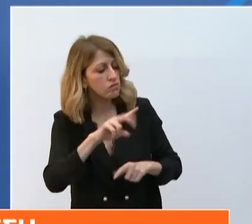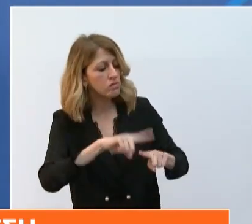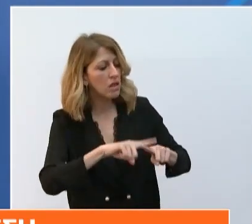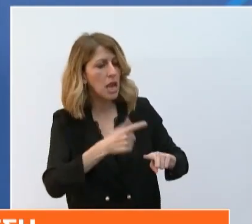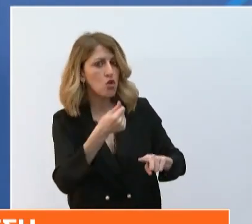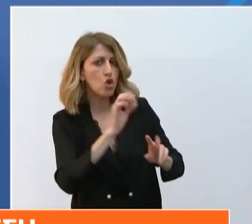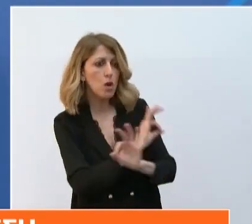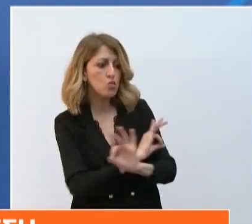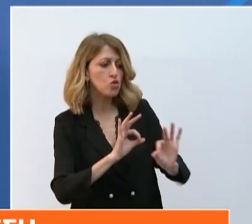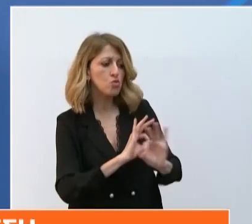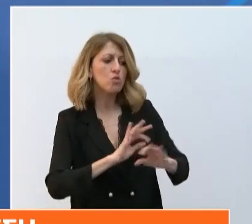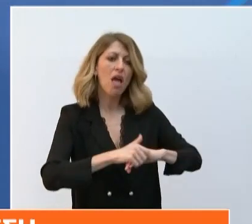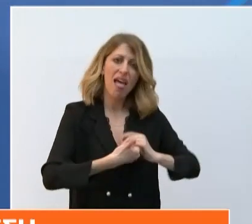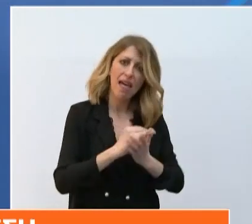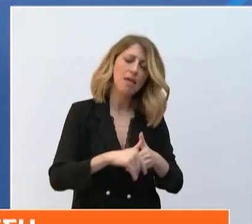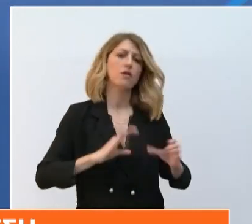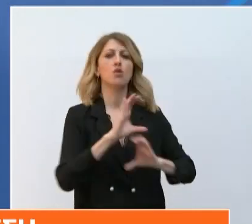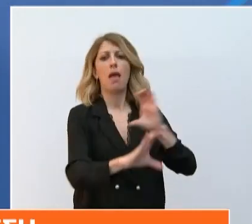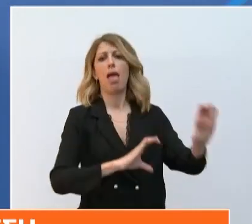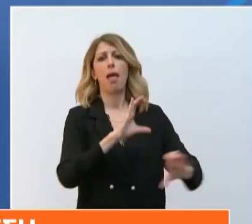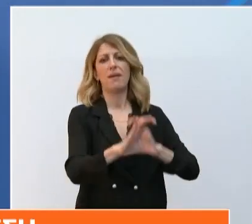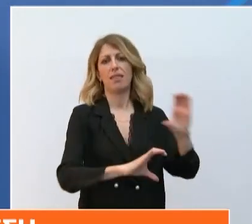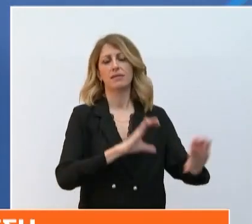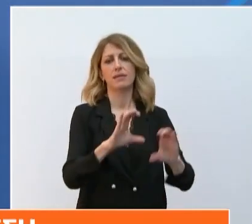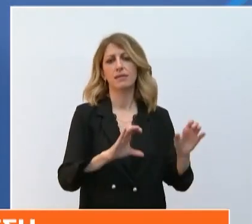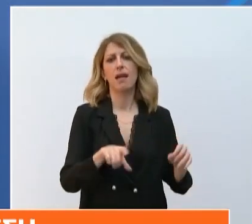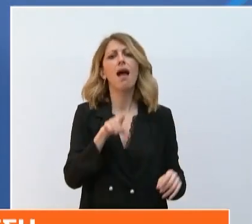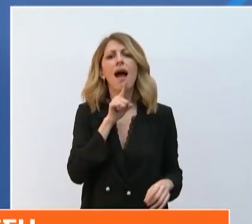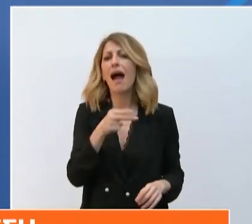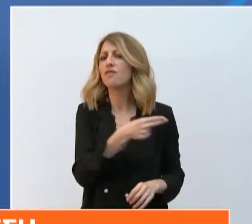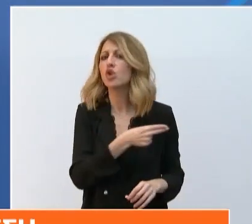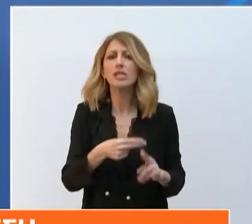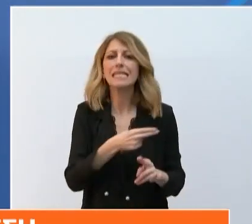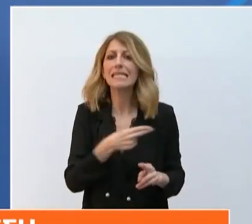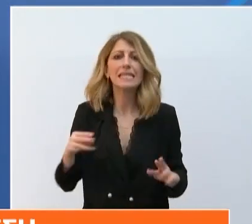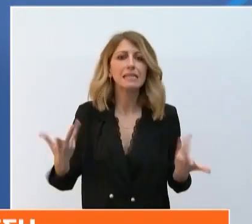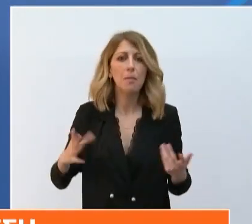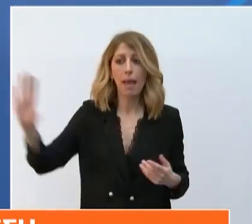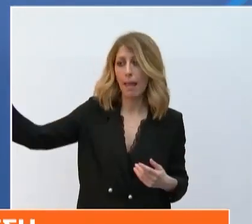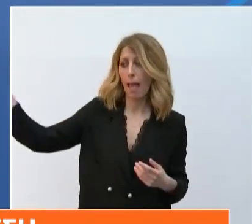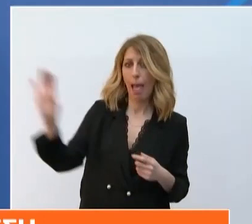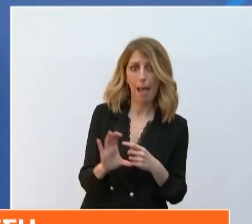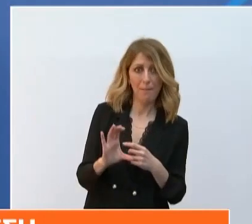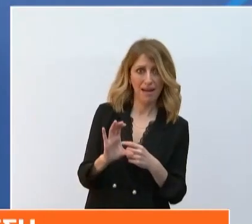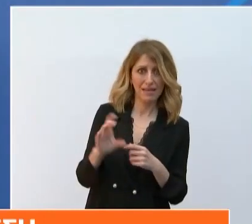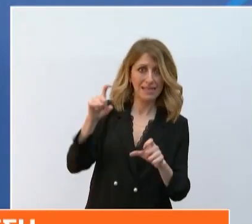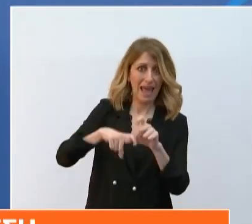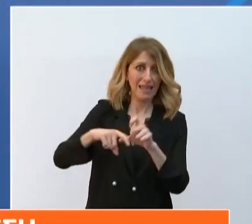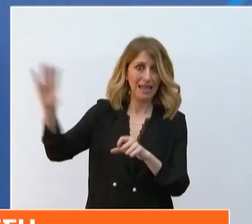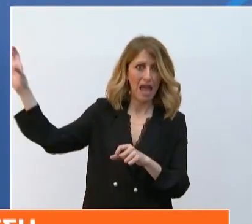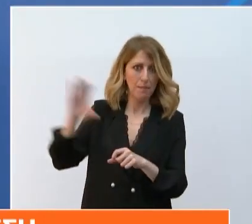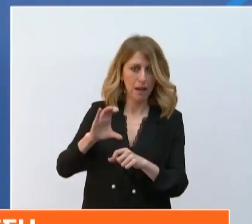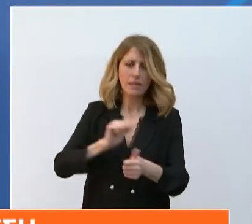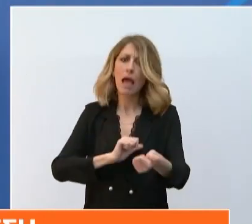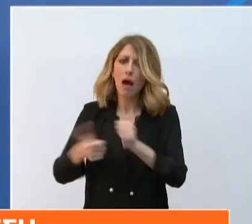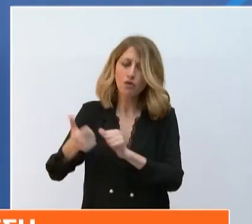δουλειές. Και σημαίνουν και την είσοδο της χώρας στο κλαμπ εκείνων των